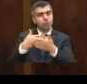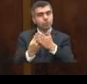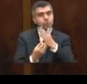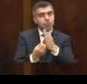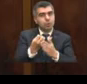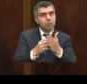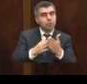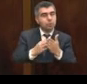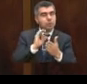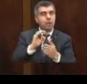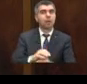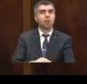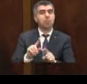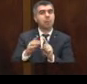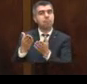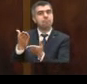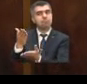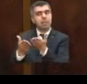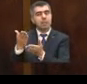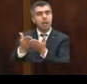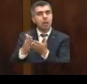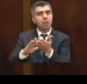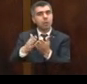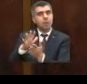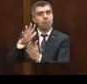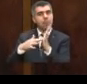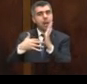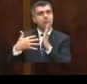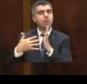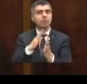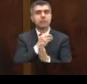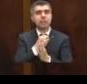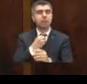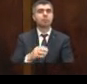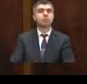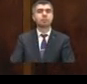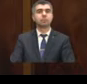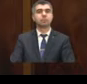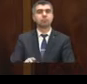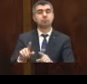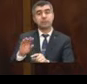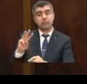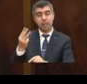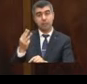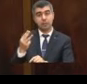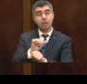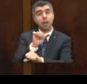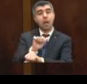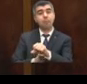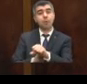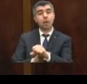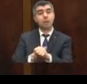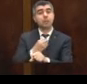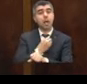ويجب تجهيزها في إطار توازن الخارطة أو خارطة الصحية. ثالثا التغطية الاجتماعية، وهنا